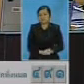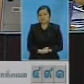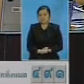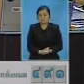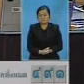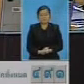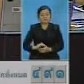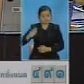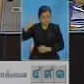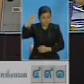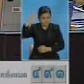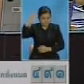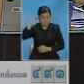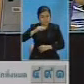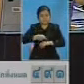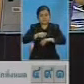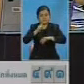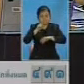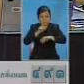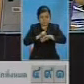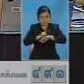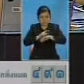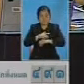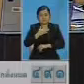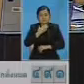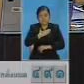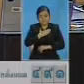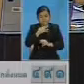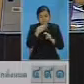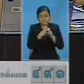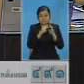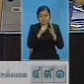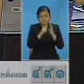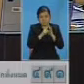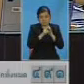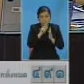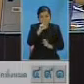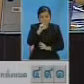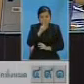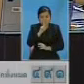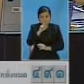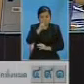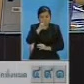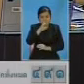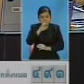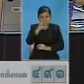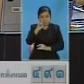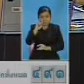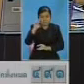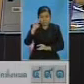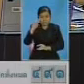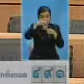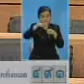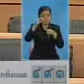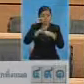ประธานที่เคารพครับผมเกียรติอุดมเมนะสวัสดิ์สมาชิกสภาผู้แทนราษฎร